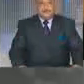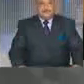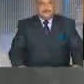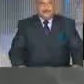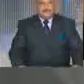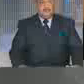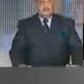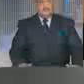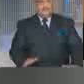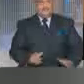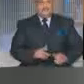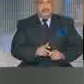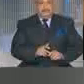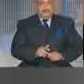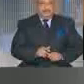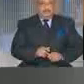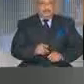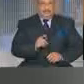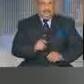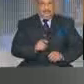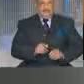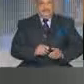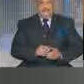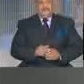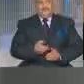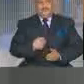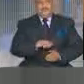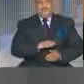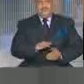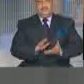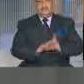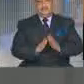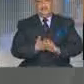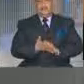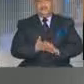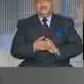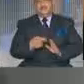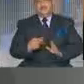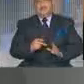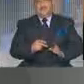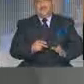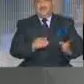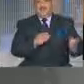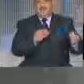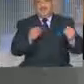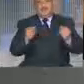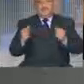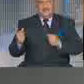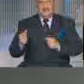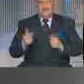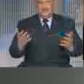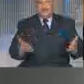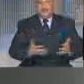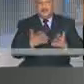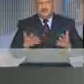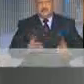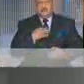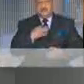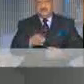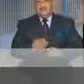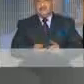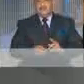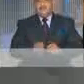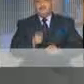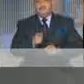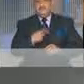السوائل الملوثة تلقى في الوسط الطبيعي، كميات كبيرة من المرجين تلقى في الطبيعة، باعتبار أن المصب في بوزويتا